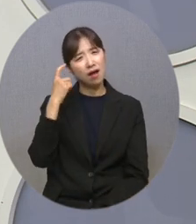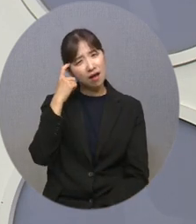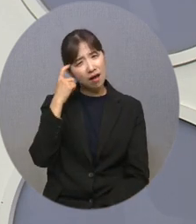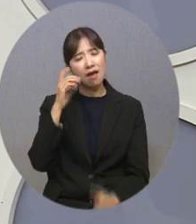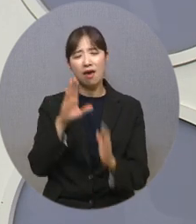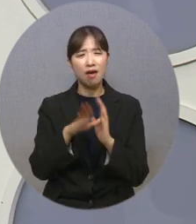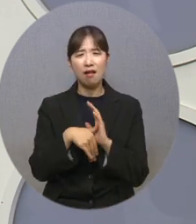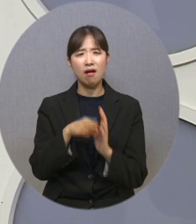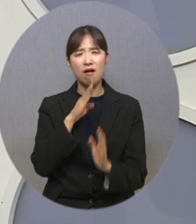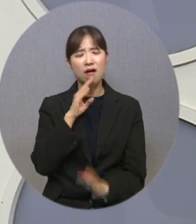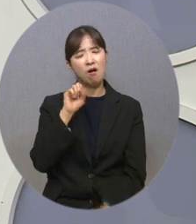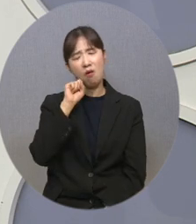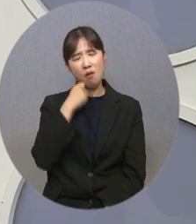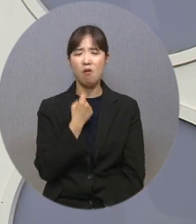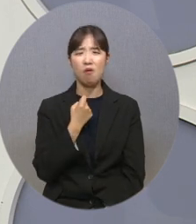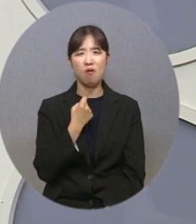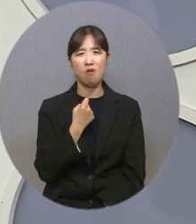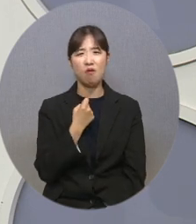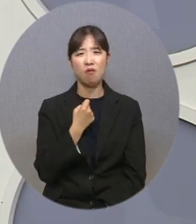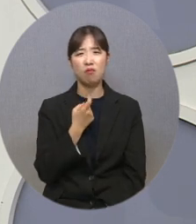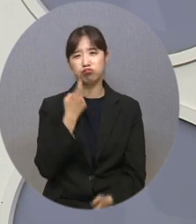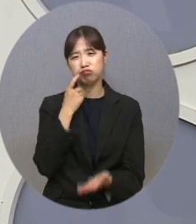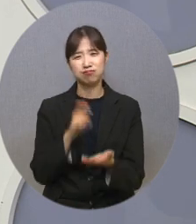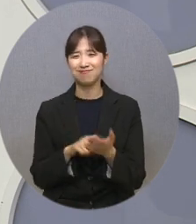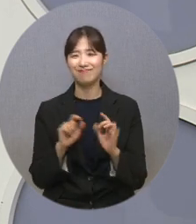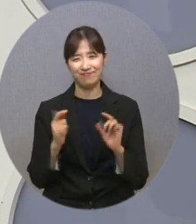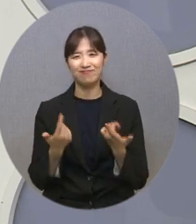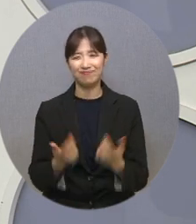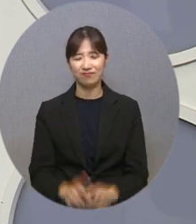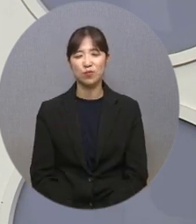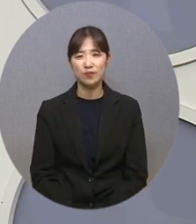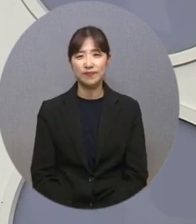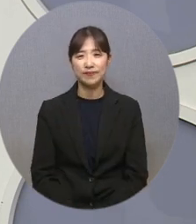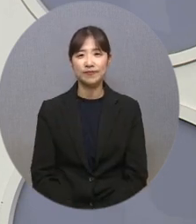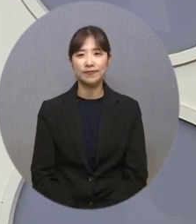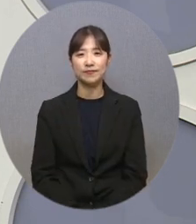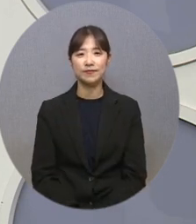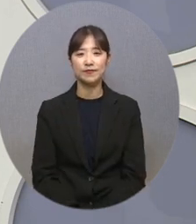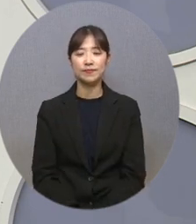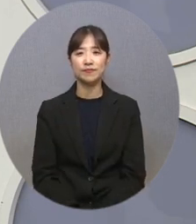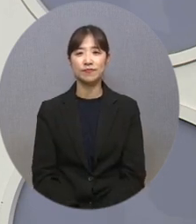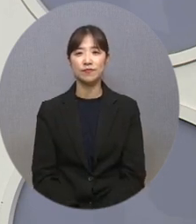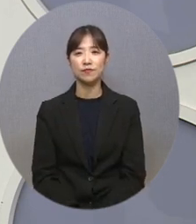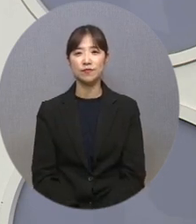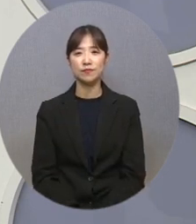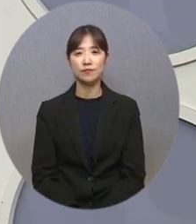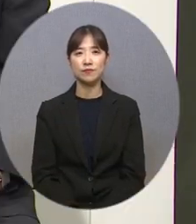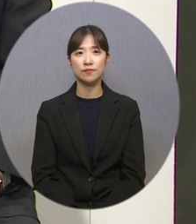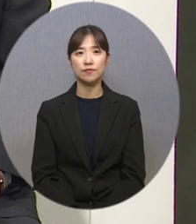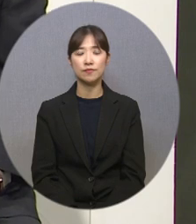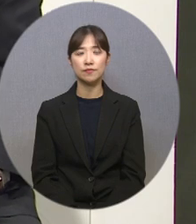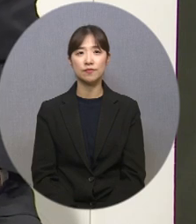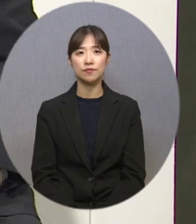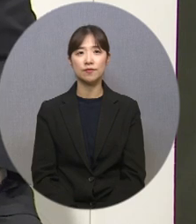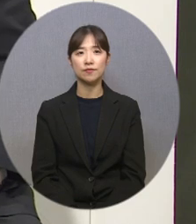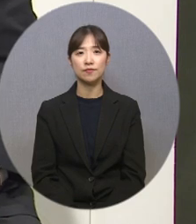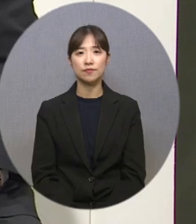네. 굉장히 어렵고 쉬운 일은 아니에요. 네. 그